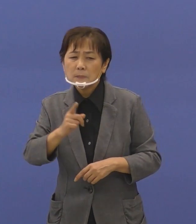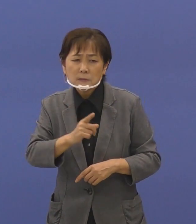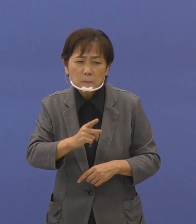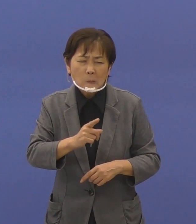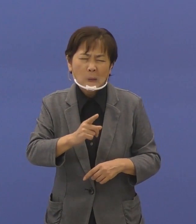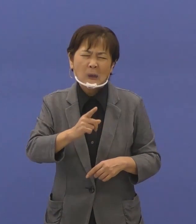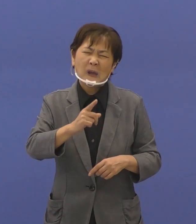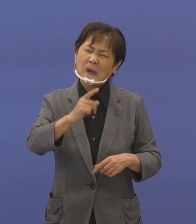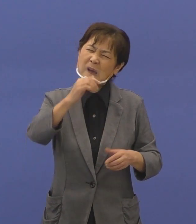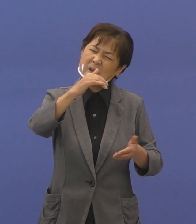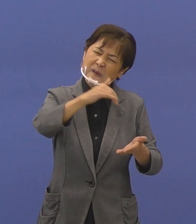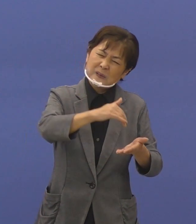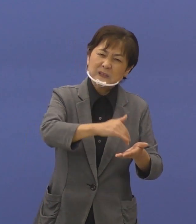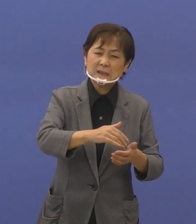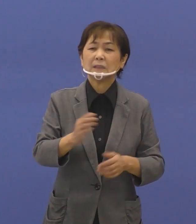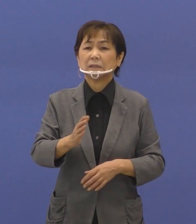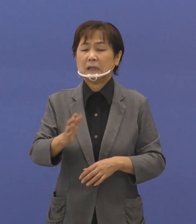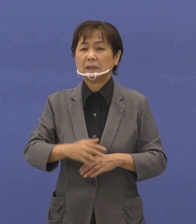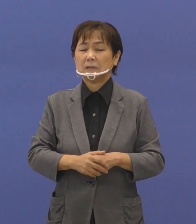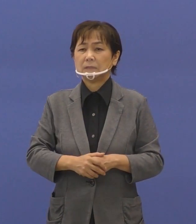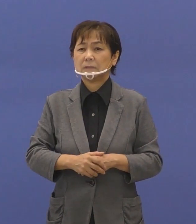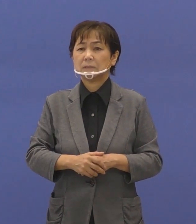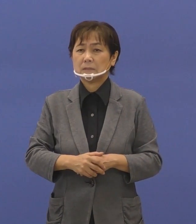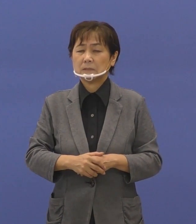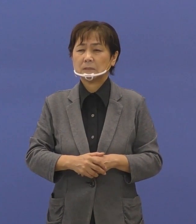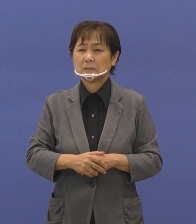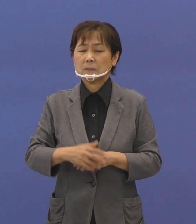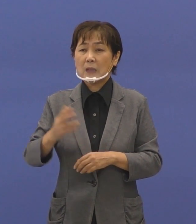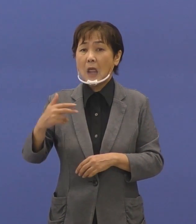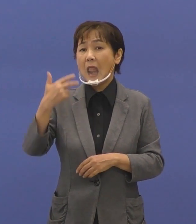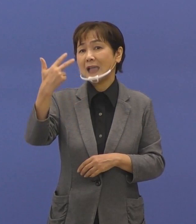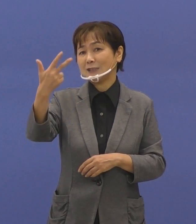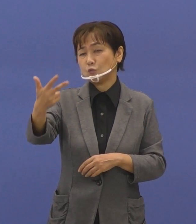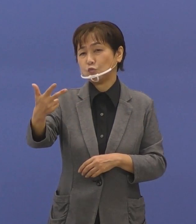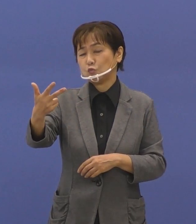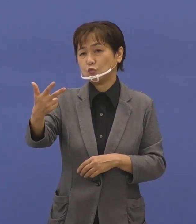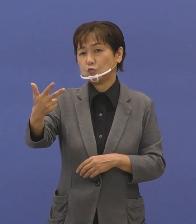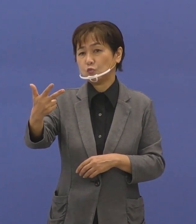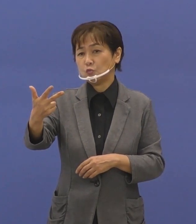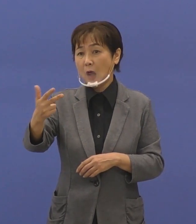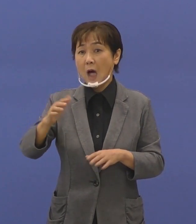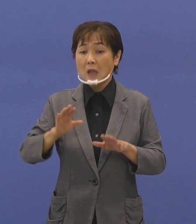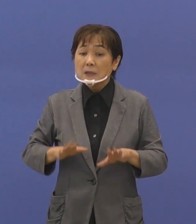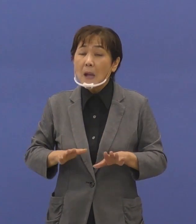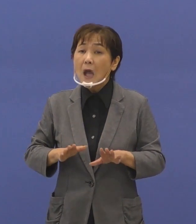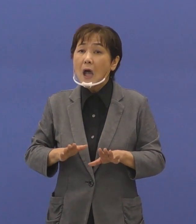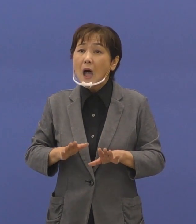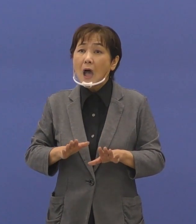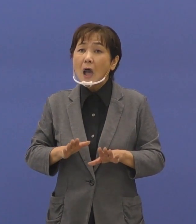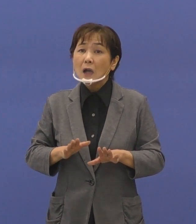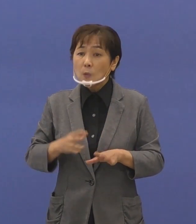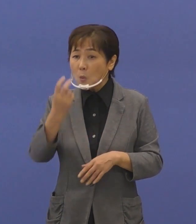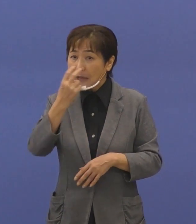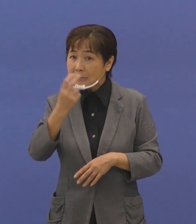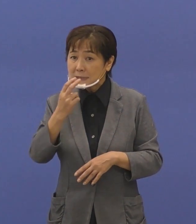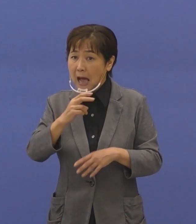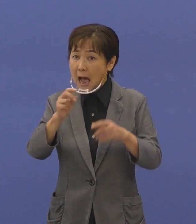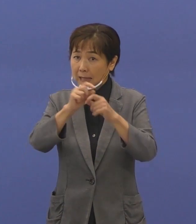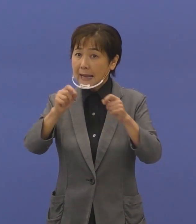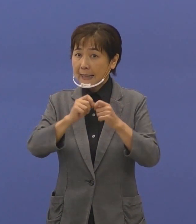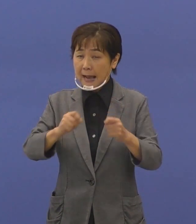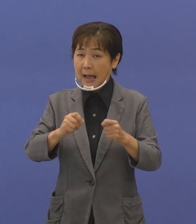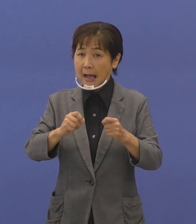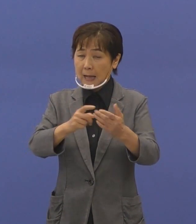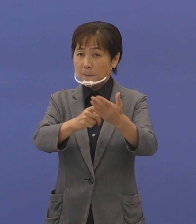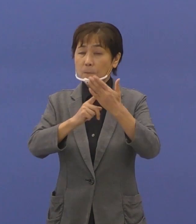ぱ負荷は高まっている状況で、来週のお盆の影響ですとか、学校が始まった影響の出方次第では